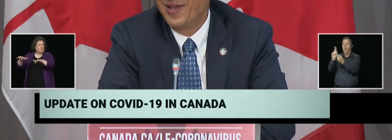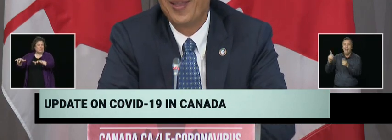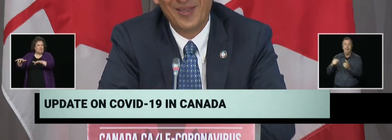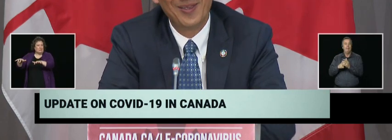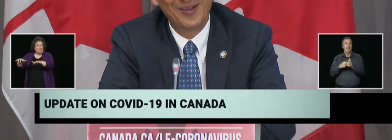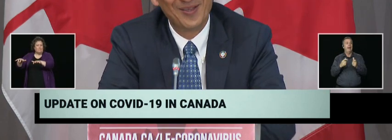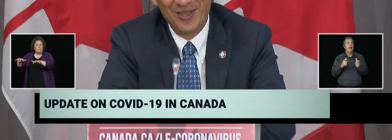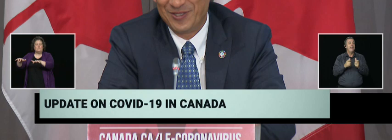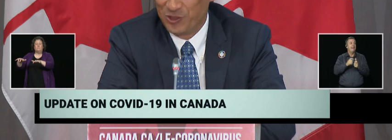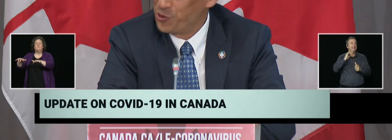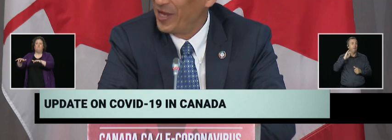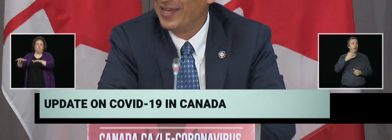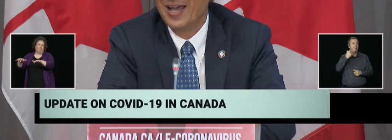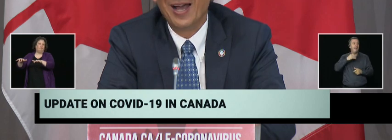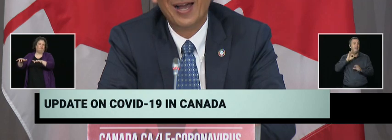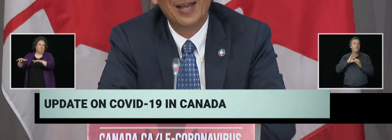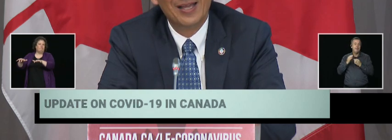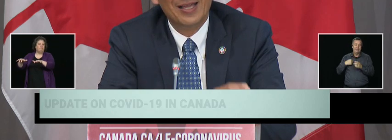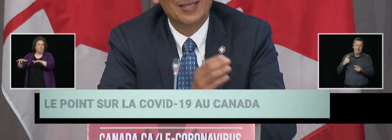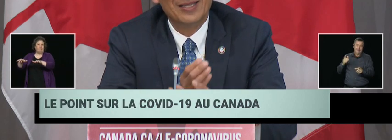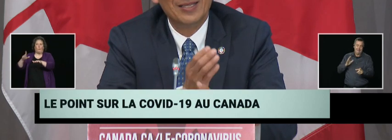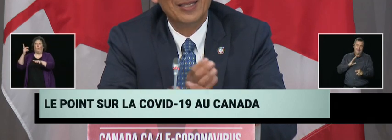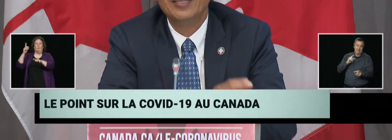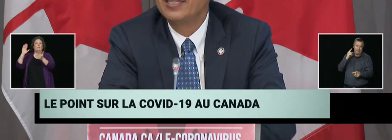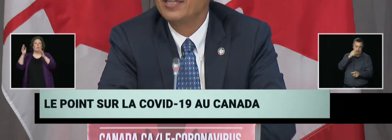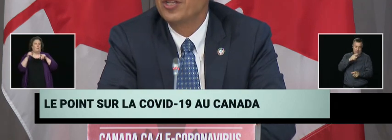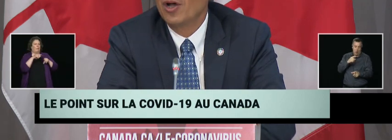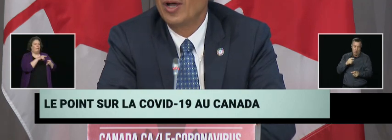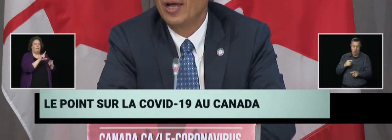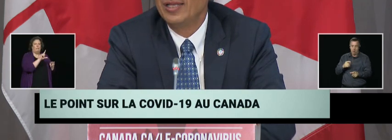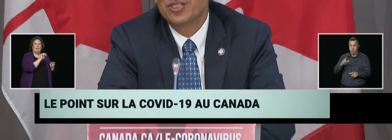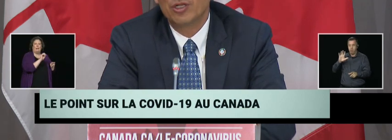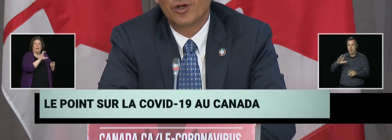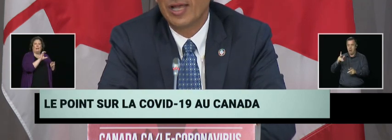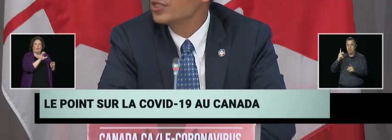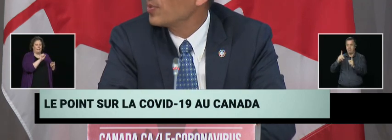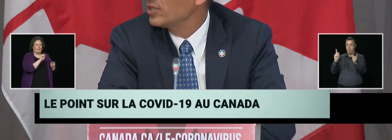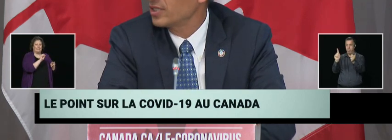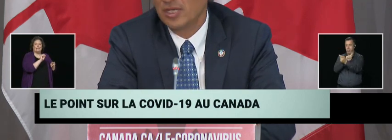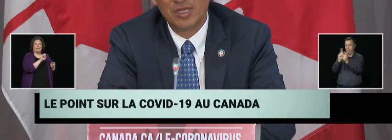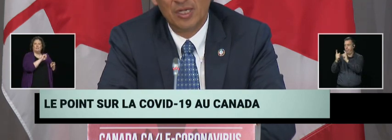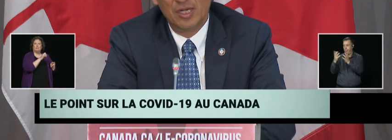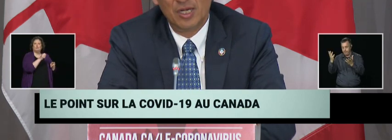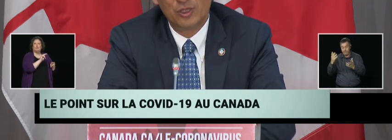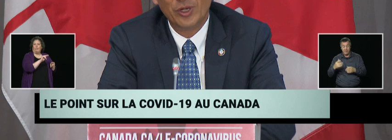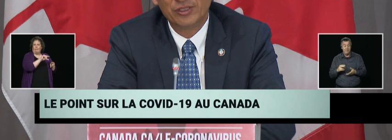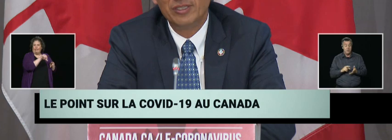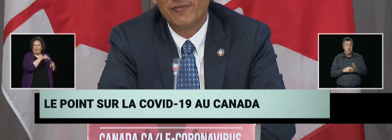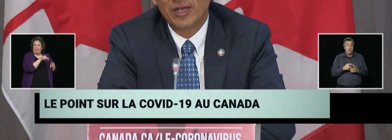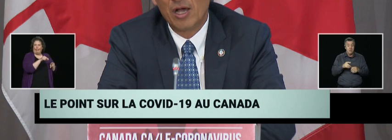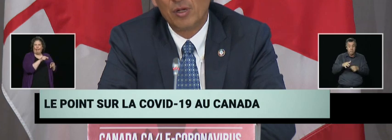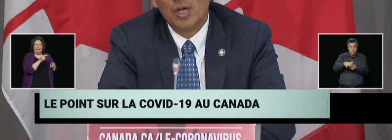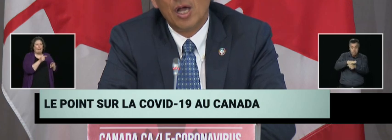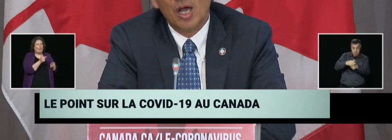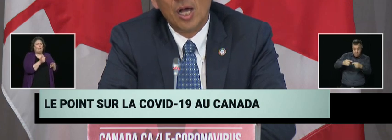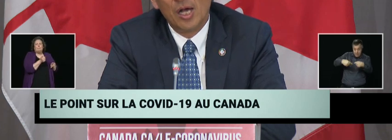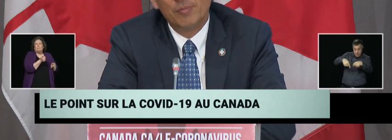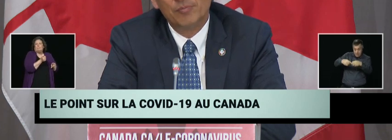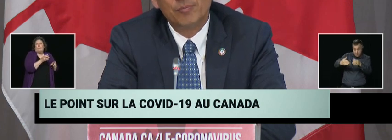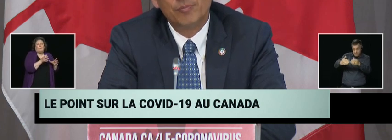est située. Les décisions à l'échelle locale, je pense, doivent être différentes.